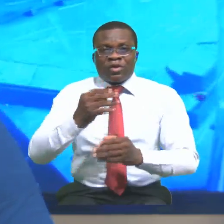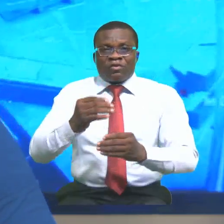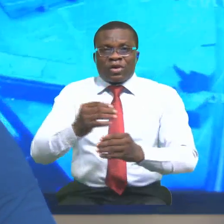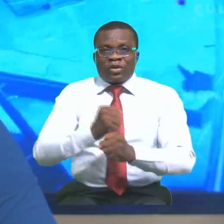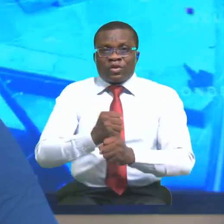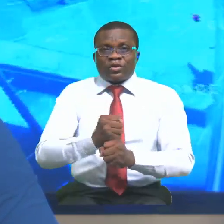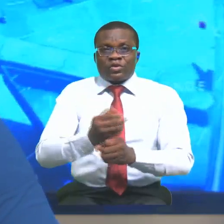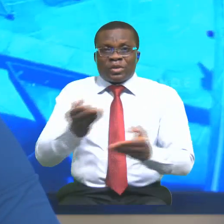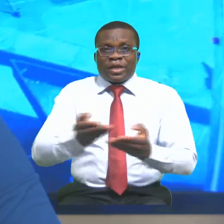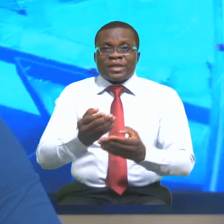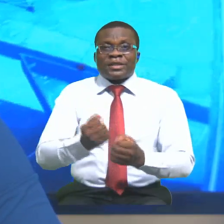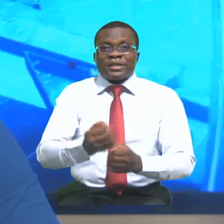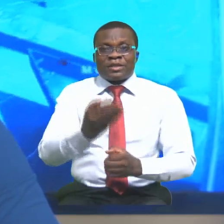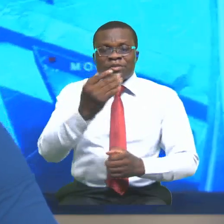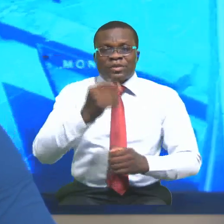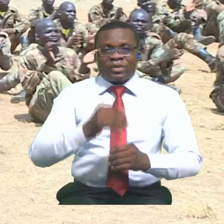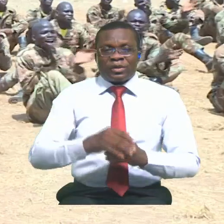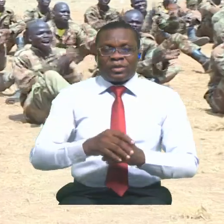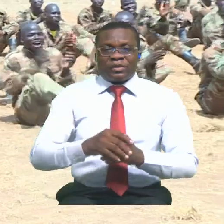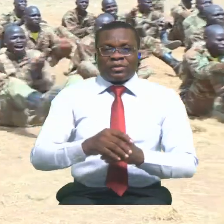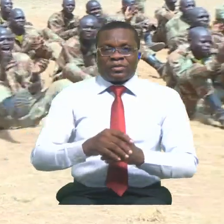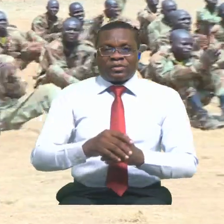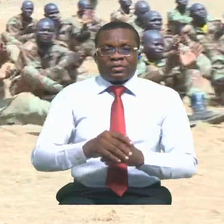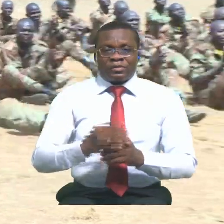Rachida Biomama et de Benjamin Denayon.